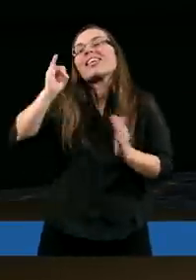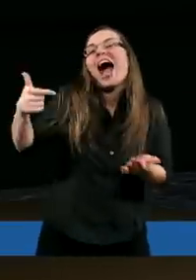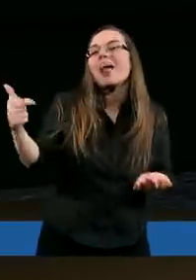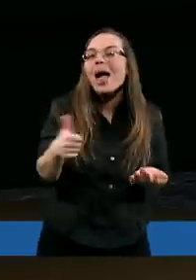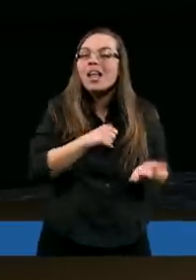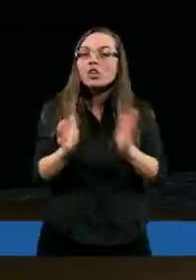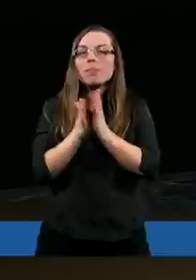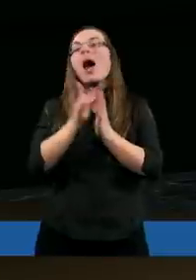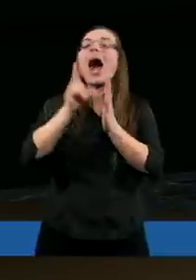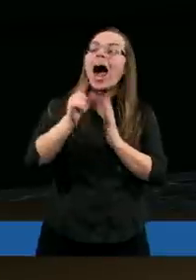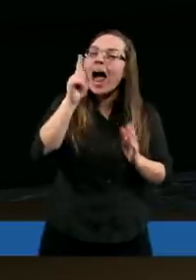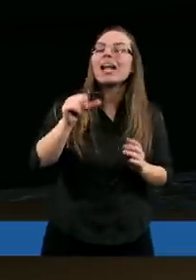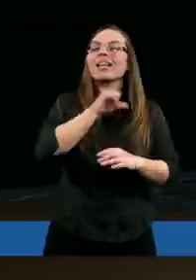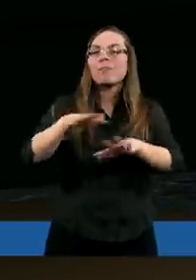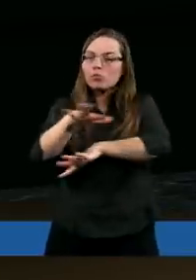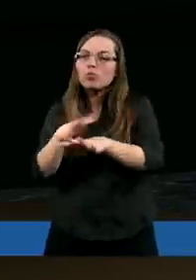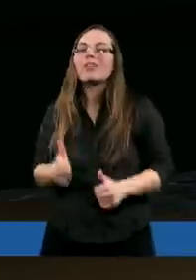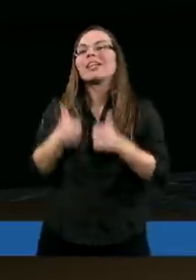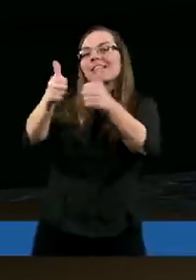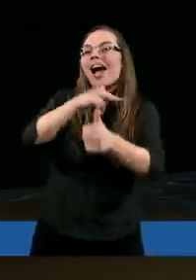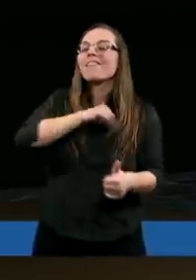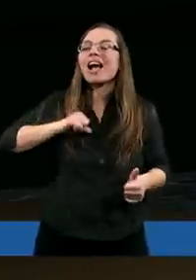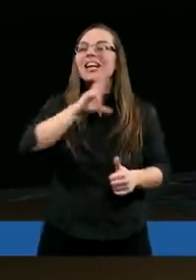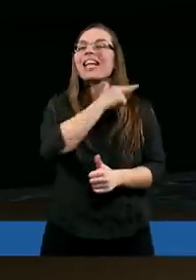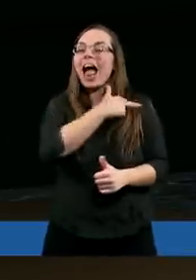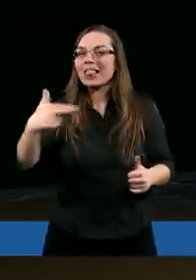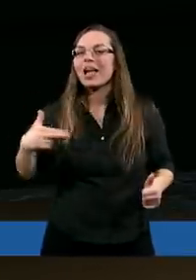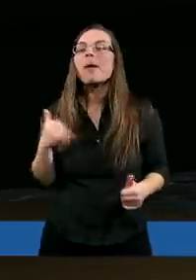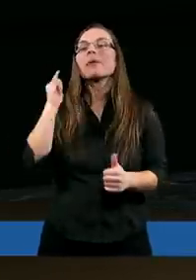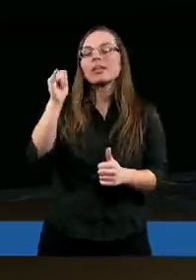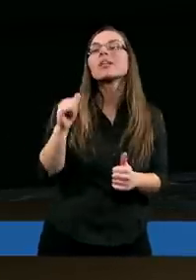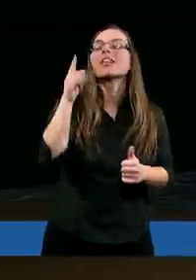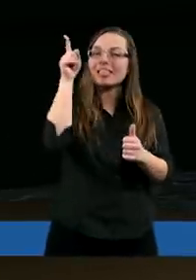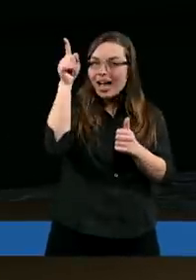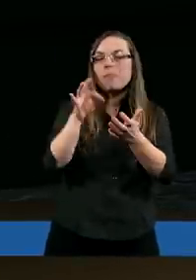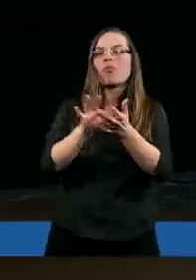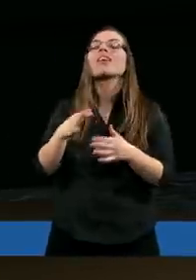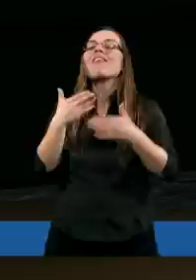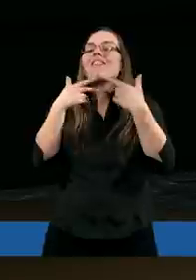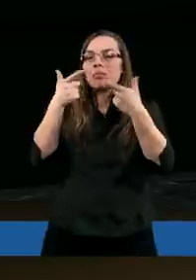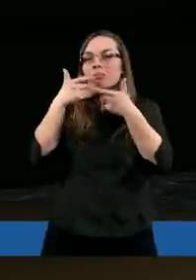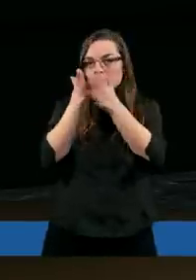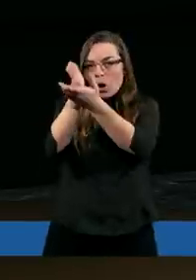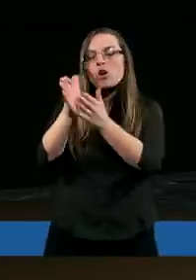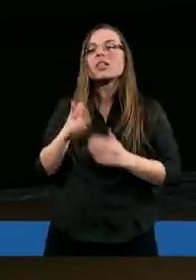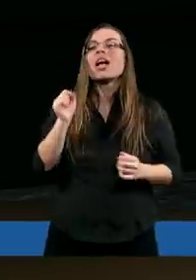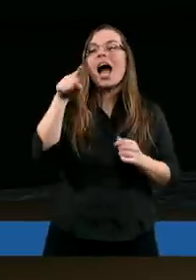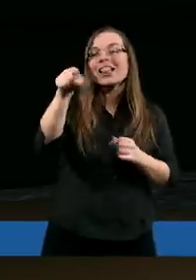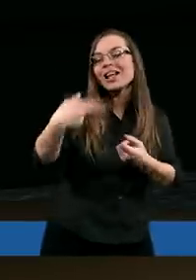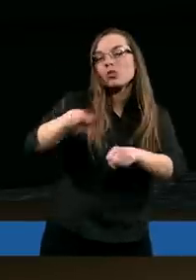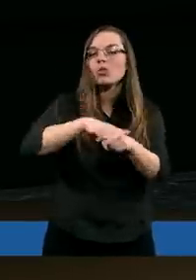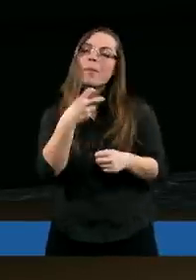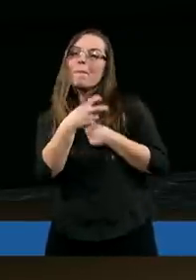należy, ale sam duch wstawia się za nami w niewysłowionych westchnieniach, a ten, który